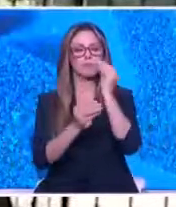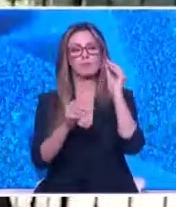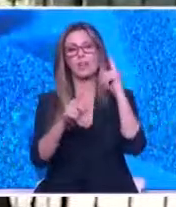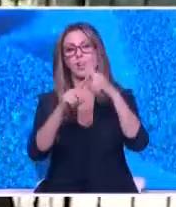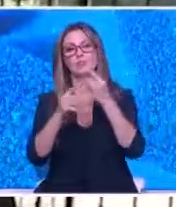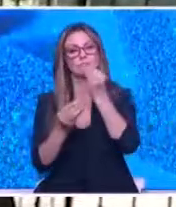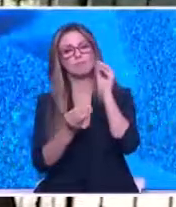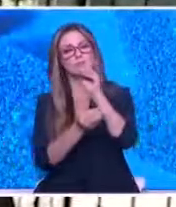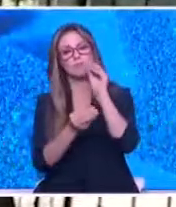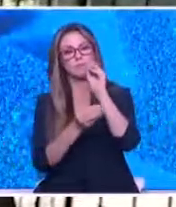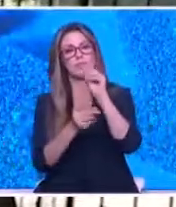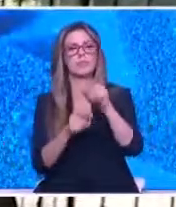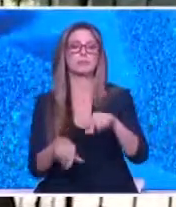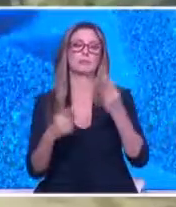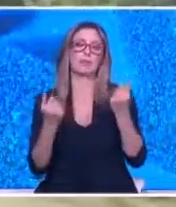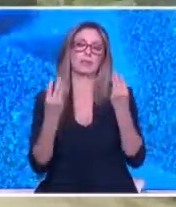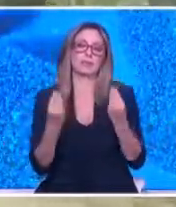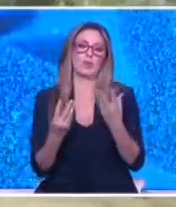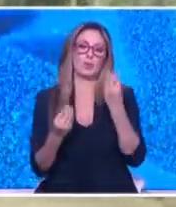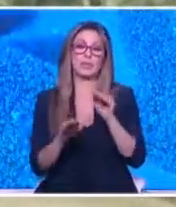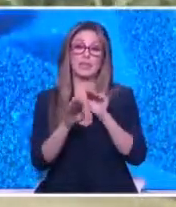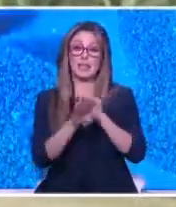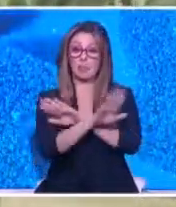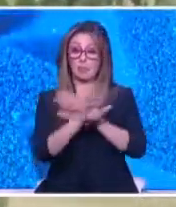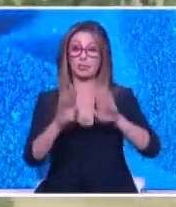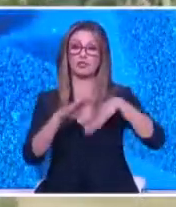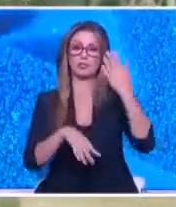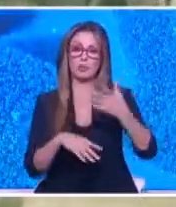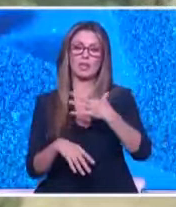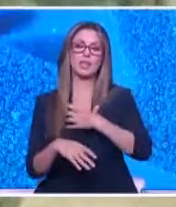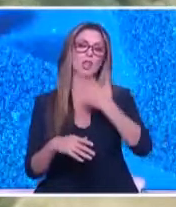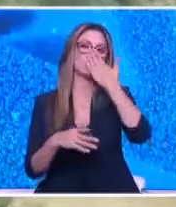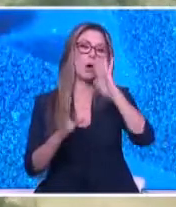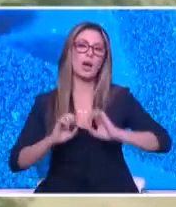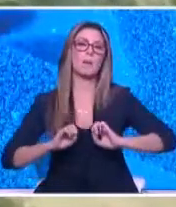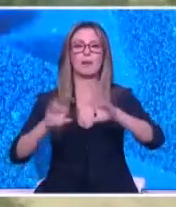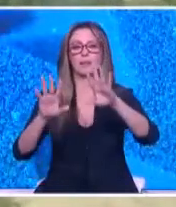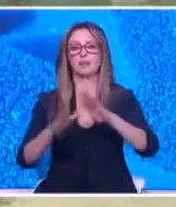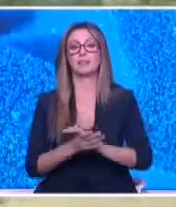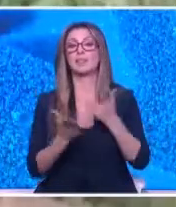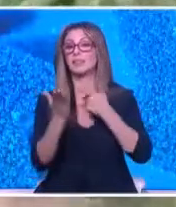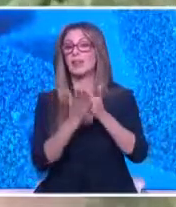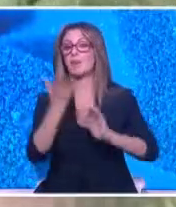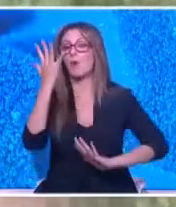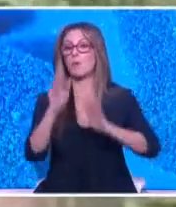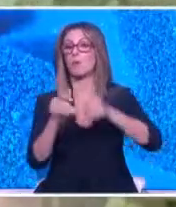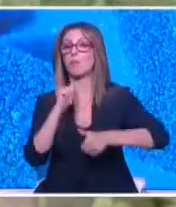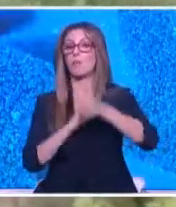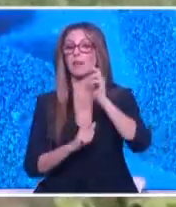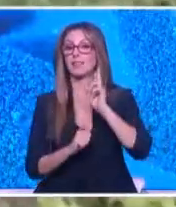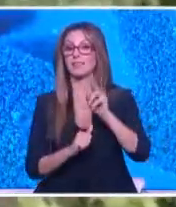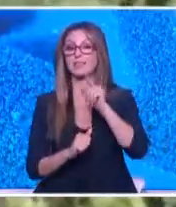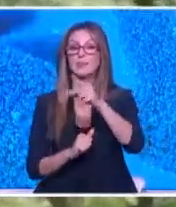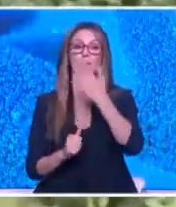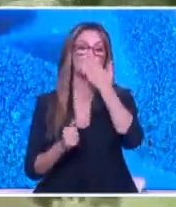ayının durumu her geçen an daha da iyiye gitti. Tedavisinin ardından da yuvasına, doğaya geri döndü. Tarım ve Orman Bakanı Vahit Kirişçi,